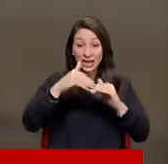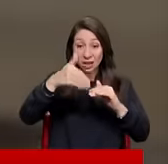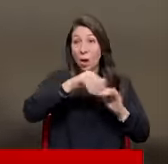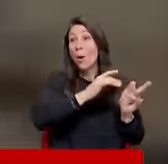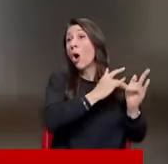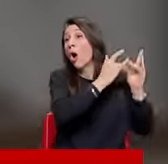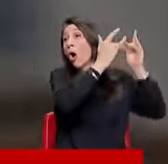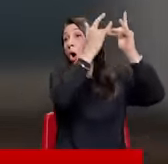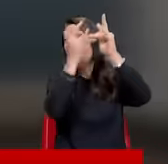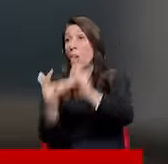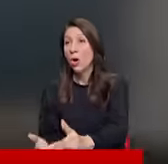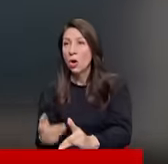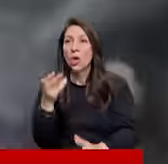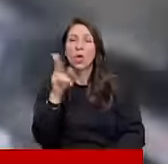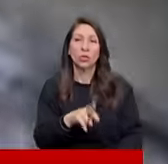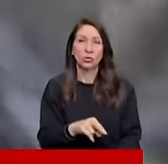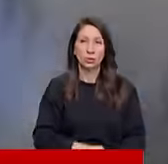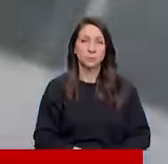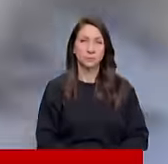fırlattı. İkisi de hayatını kaybetti.